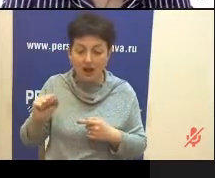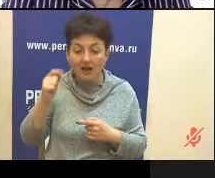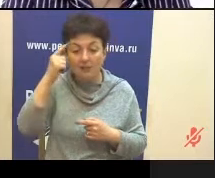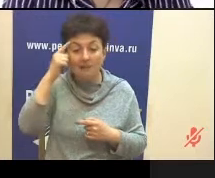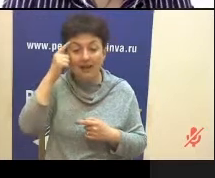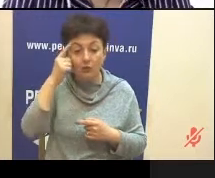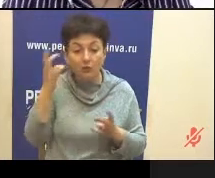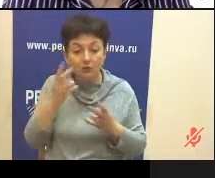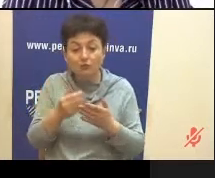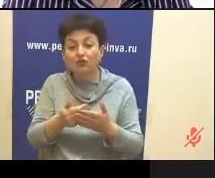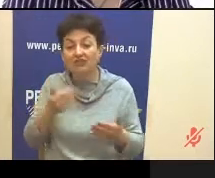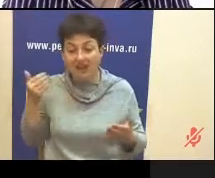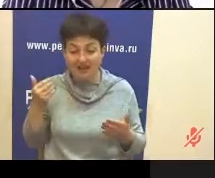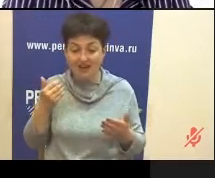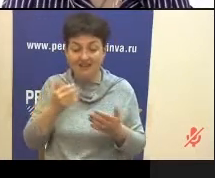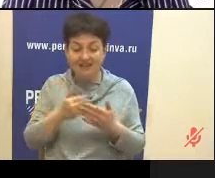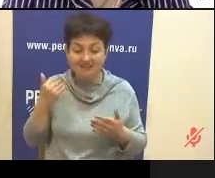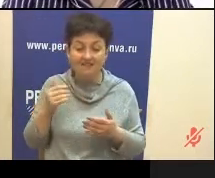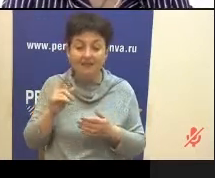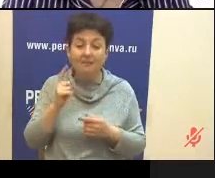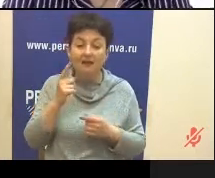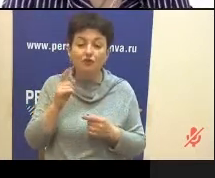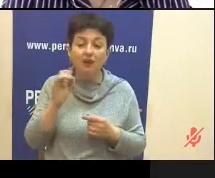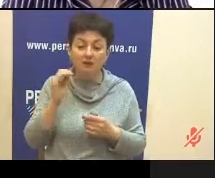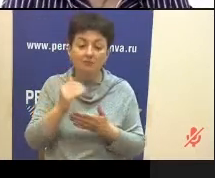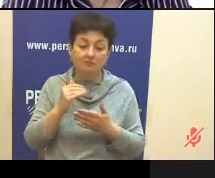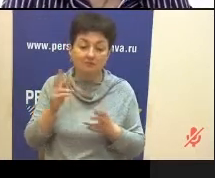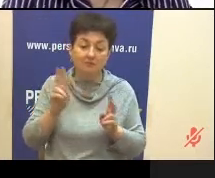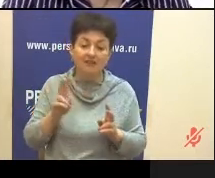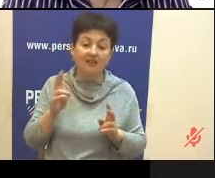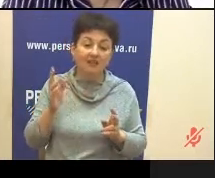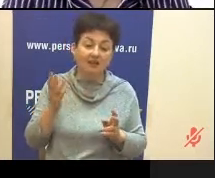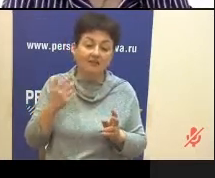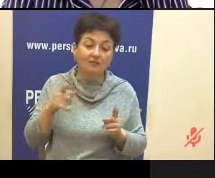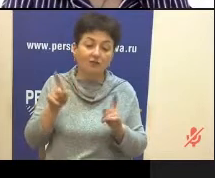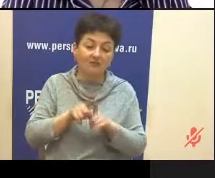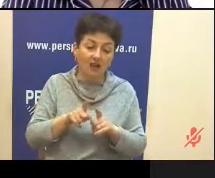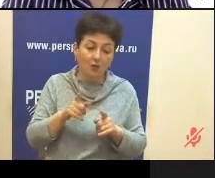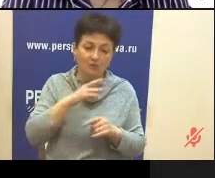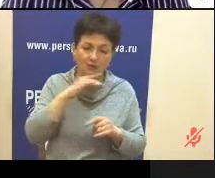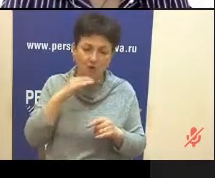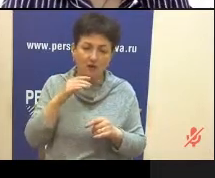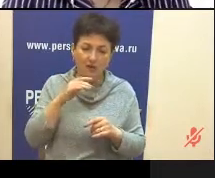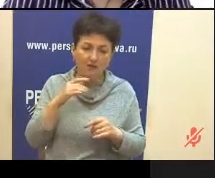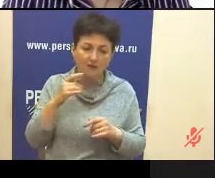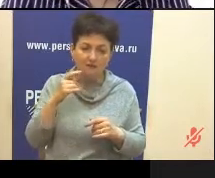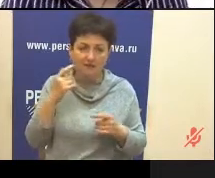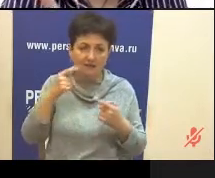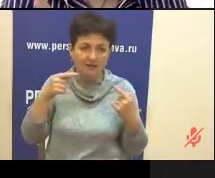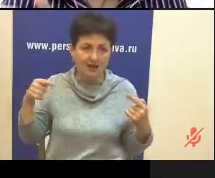И продумать их нужно тоже заранее, заведомо, потому что, как правило, нам приходится в таком